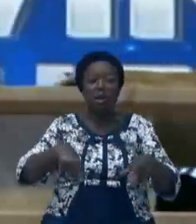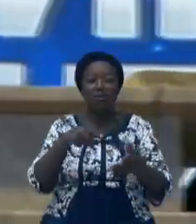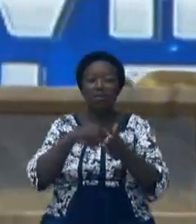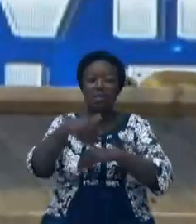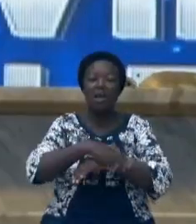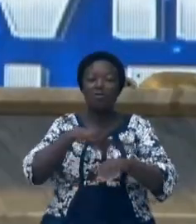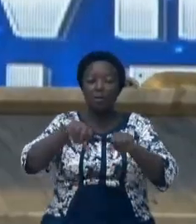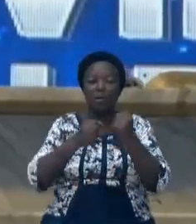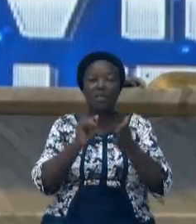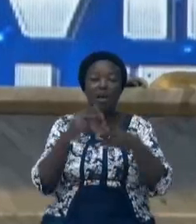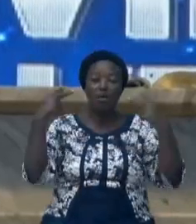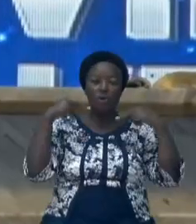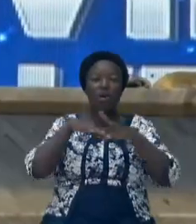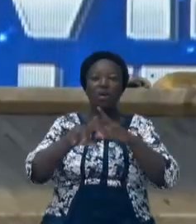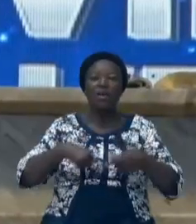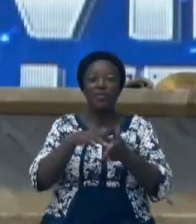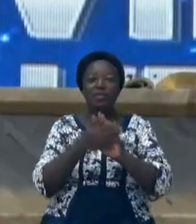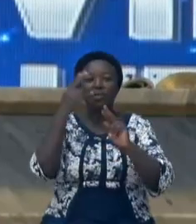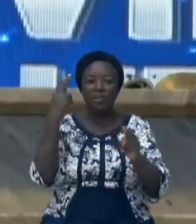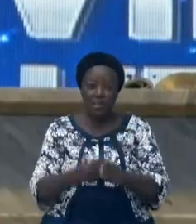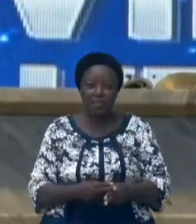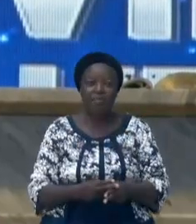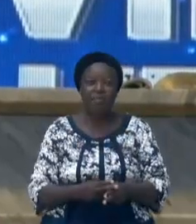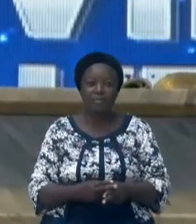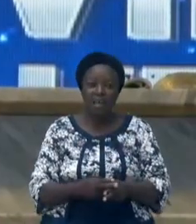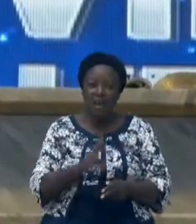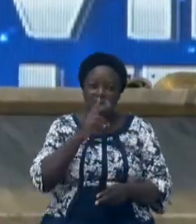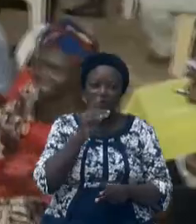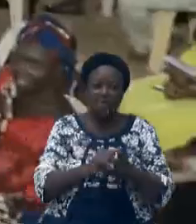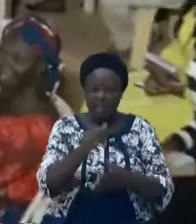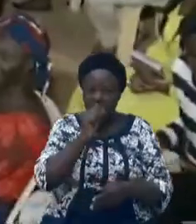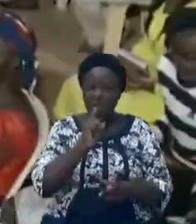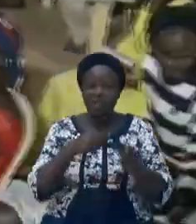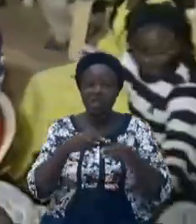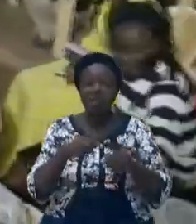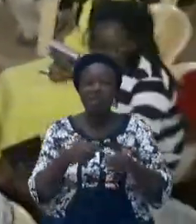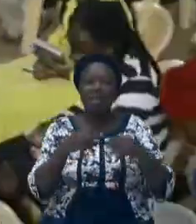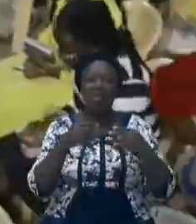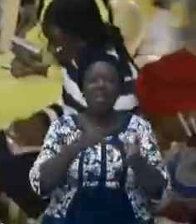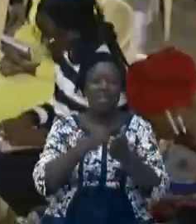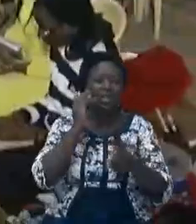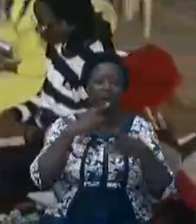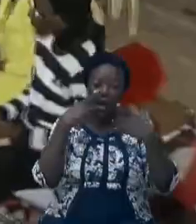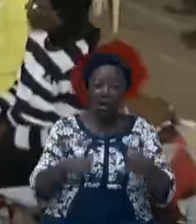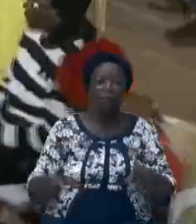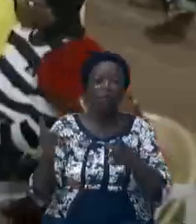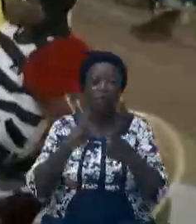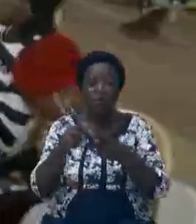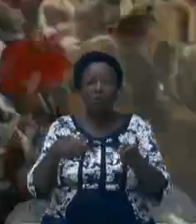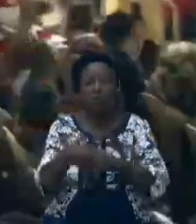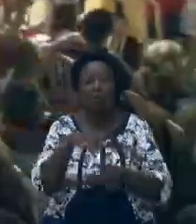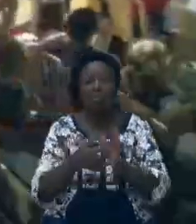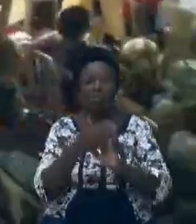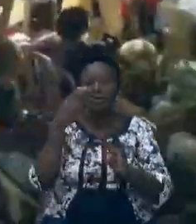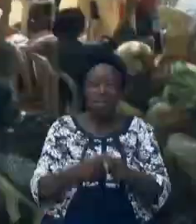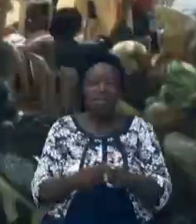mettent au jour viendra dans ta vie ce soir et elle va briser le jour de ta vie est ce que c'est de toi que je parle là